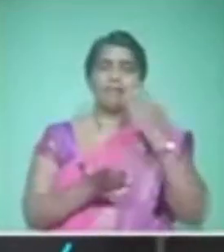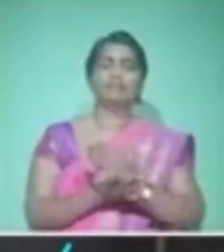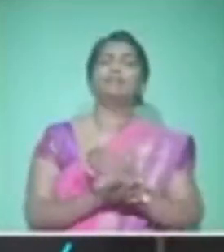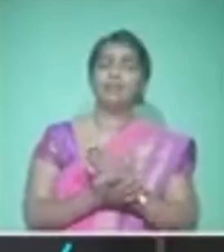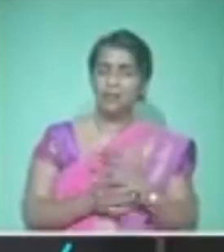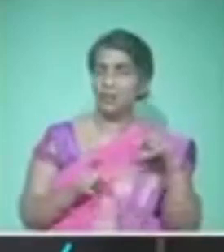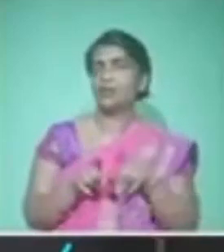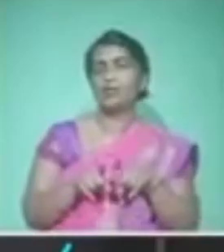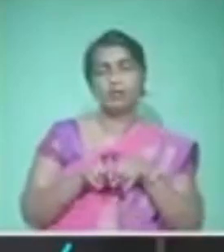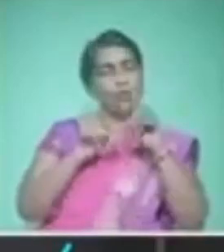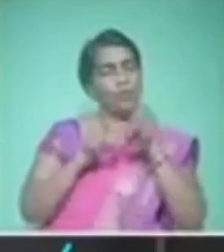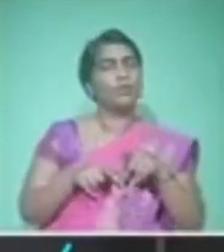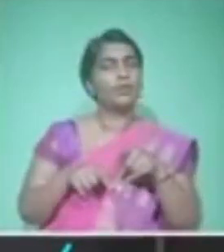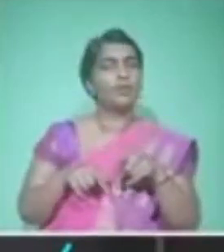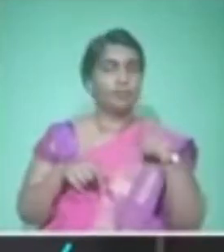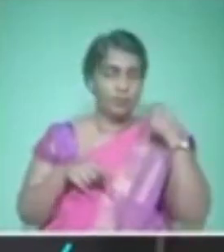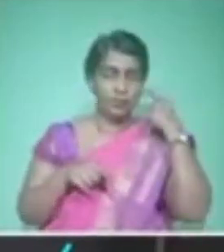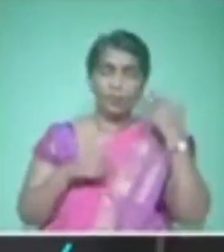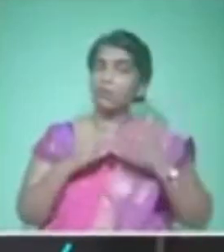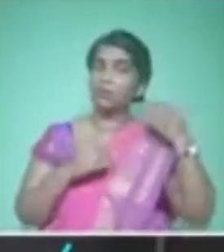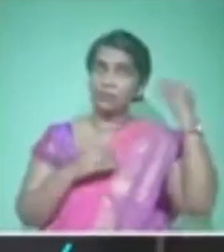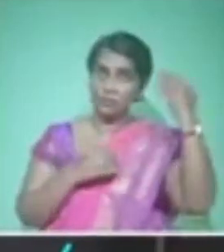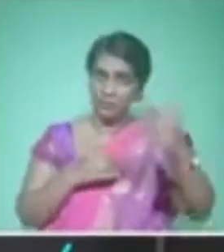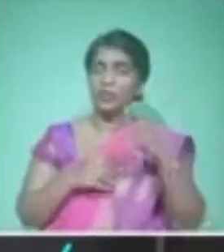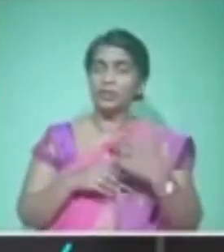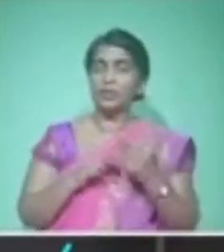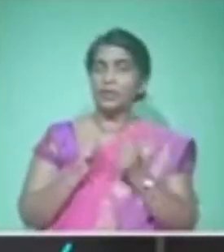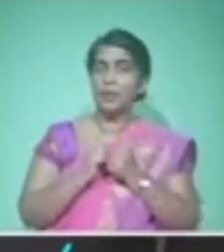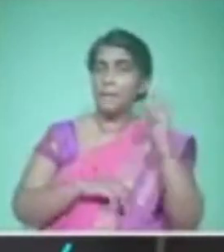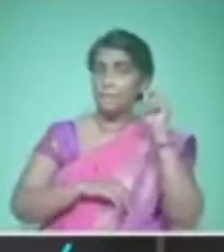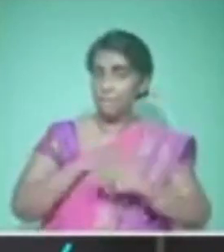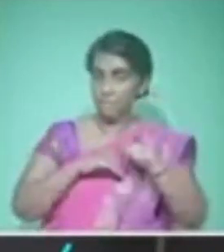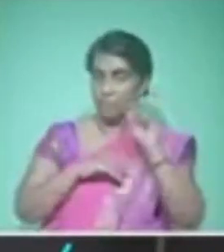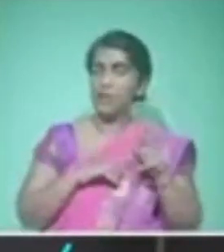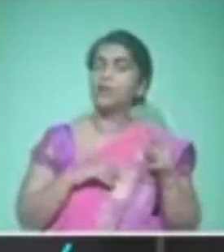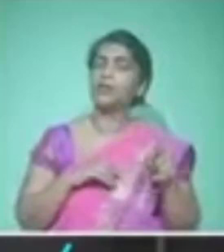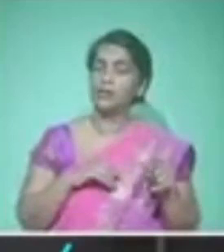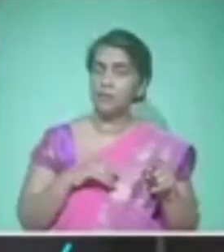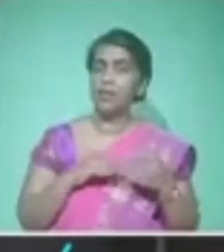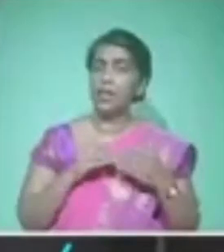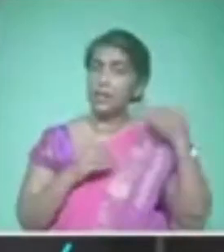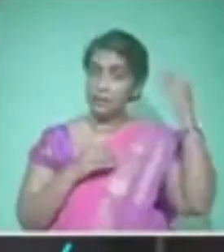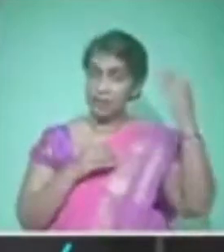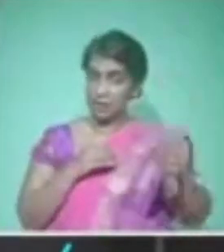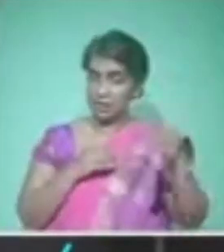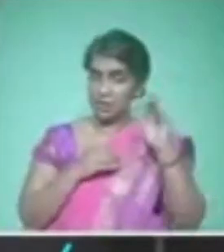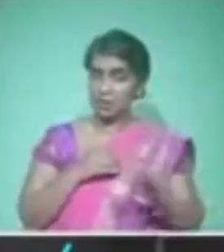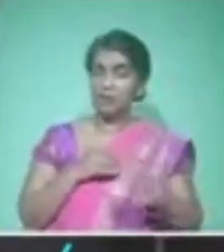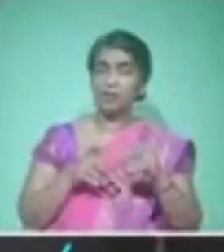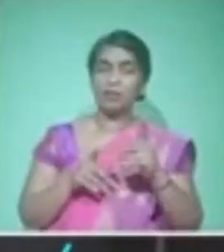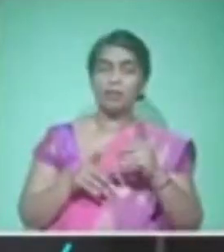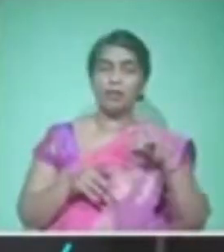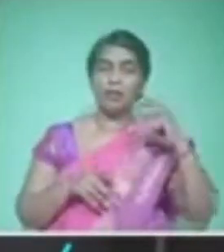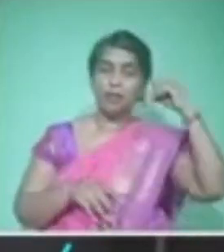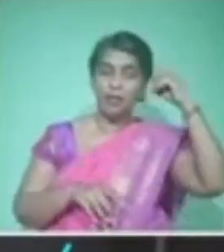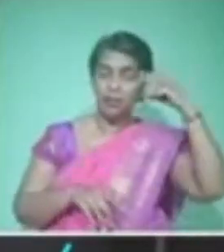පස්සේ අපි දන්නවා දැන් long term generation plan එක තියෙනවා. අර දිගු කාලීන ජනන